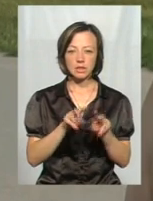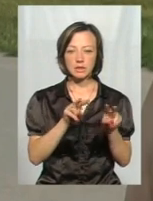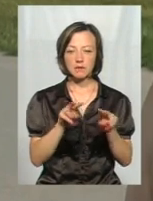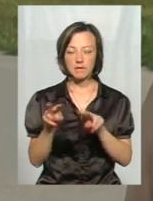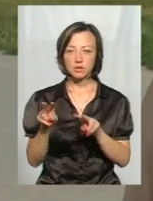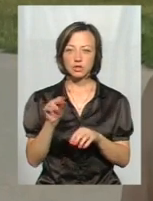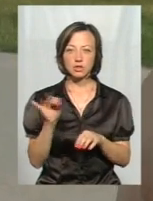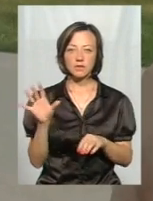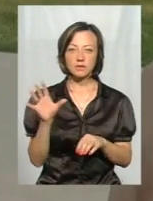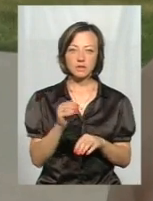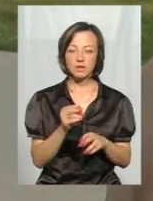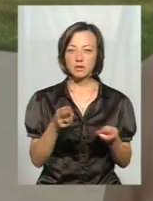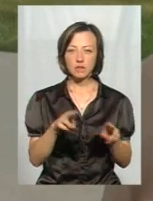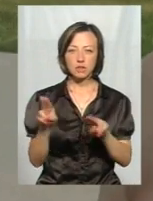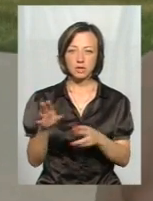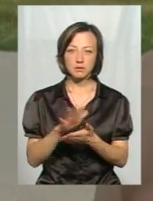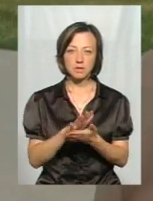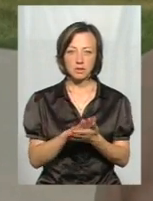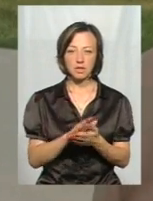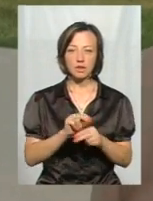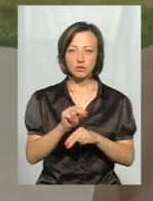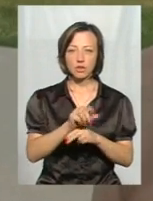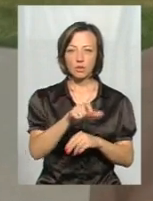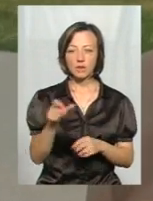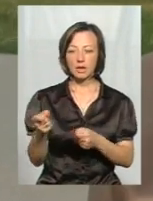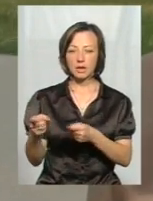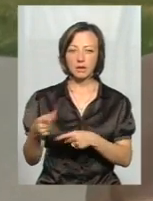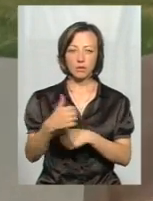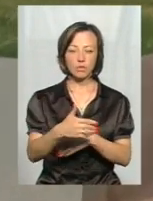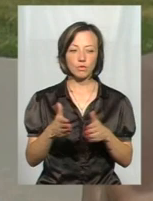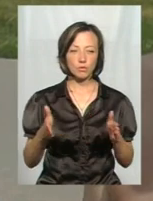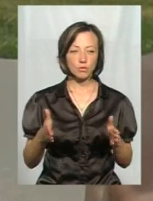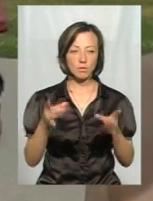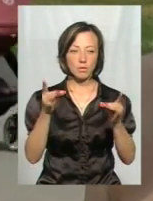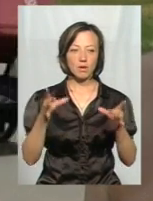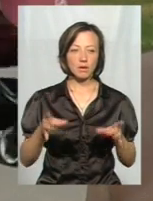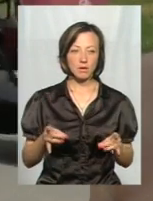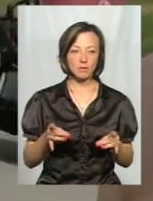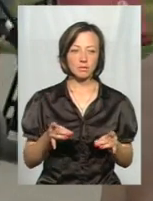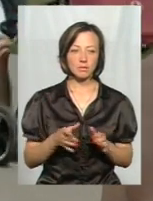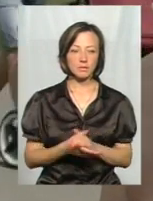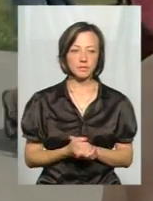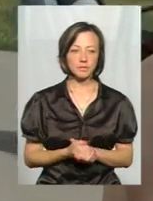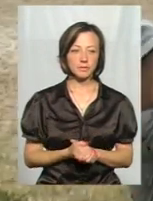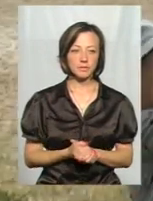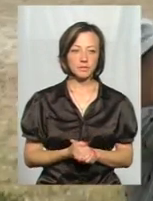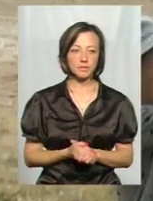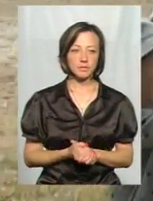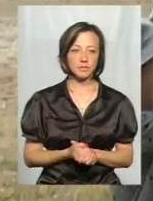дивляться, чи не позалишали. Навчили людей вже кидати от пакети в мусорні